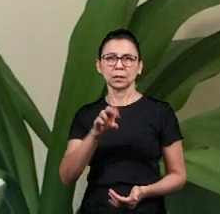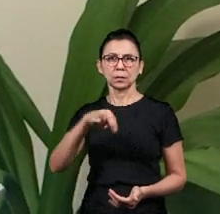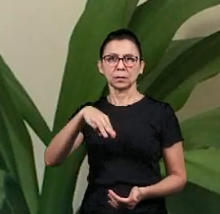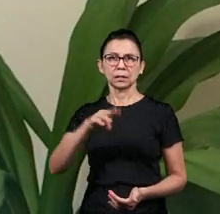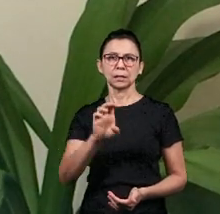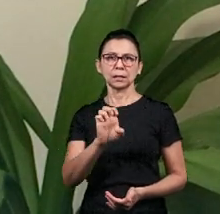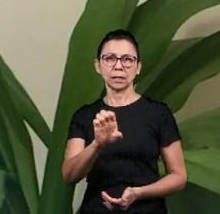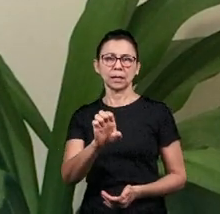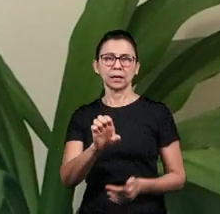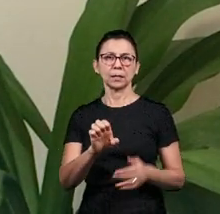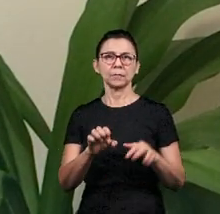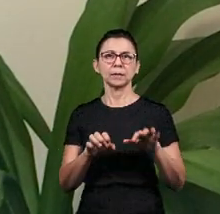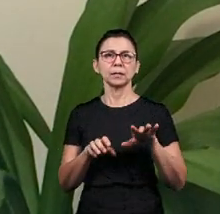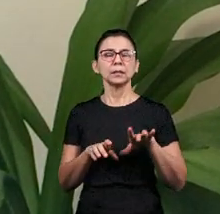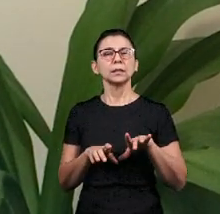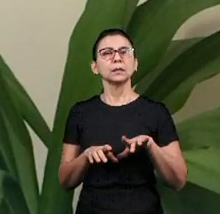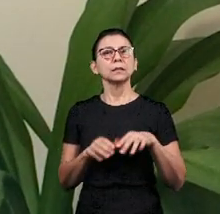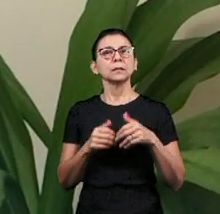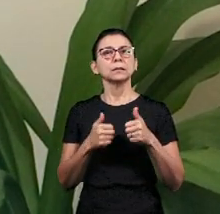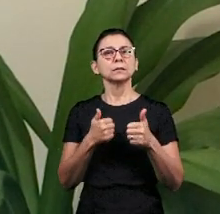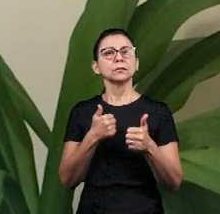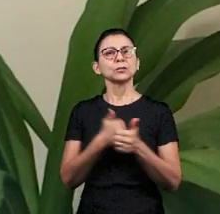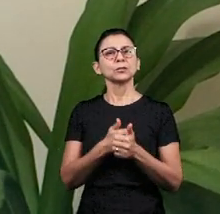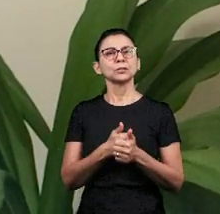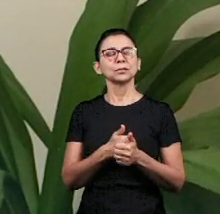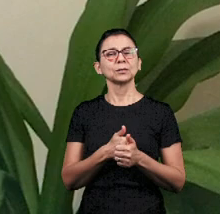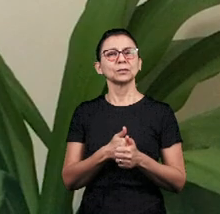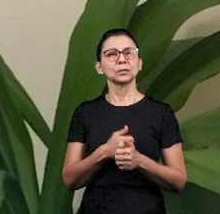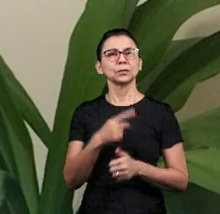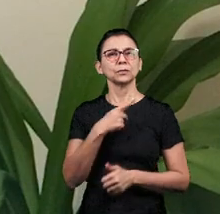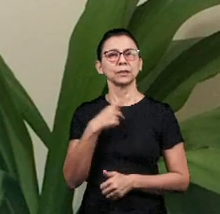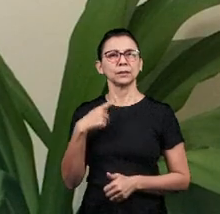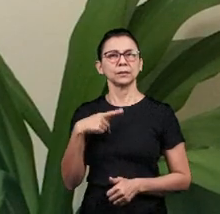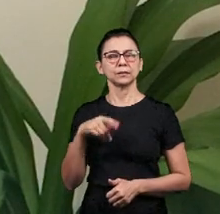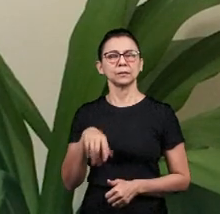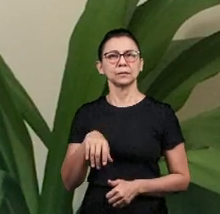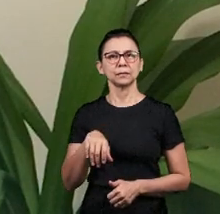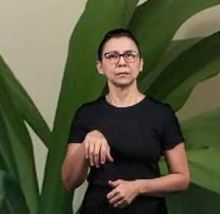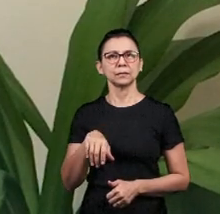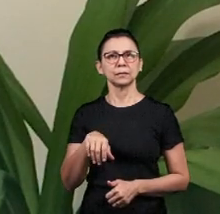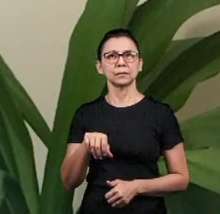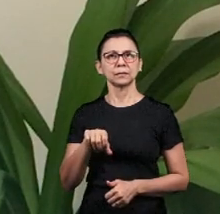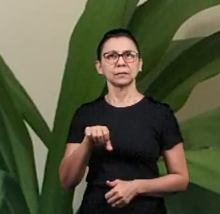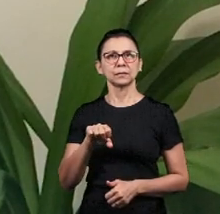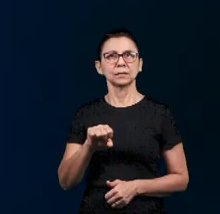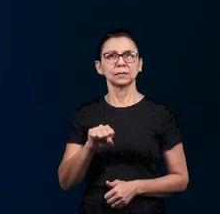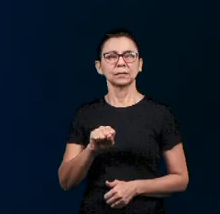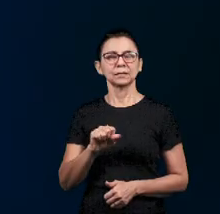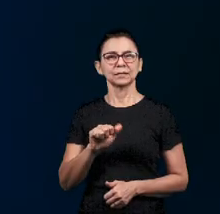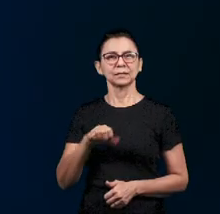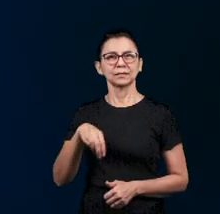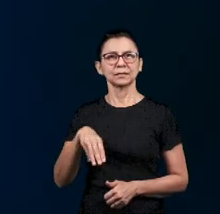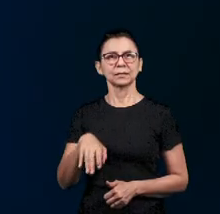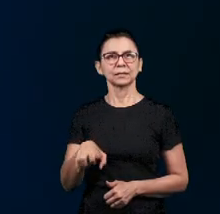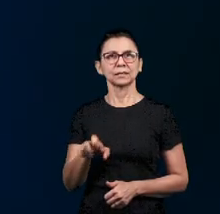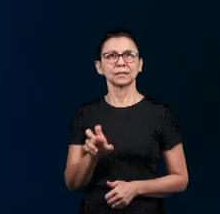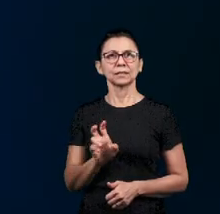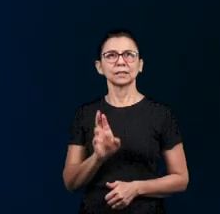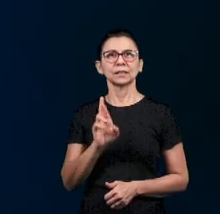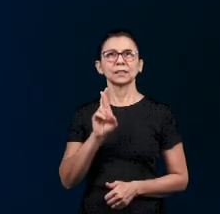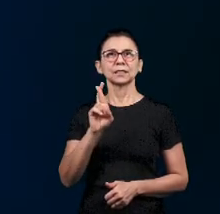États-Unis, du pasteur Sami Habazov. Nous allons entendre la réponse qui sera donnée par notre frère. La paix du Seigneur